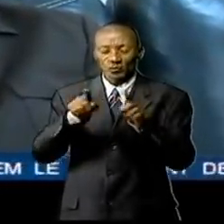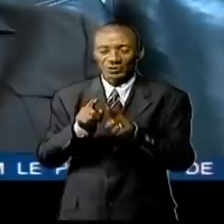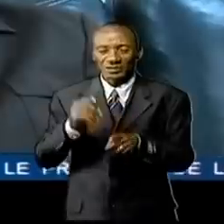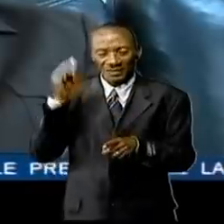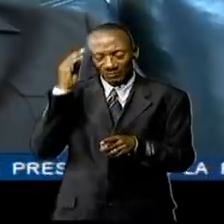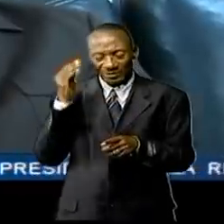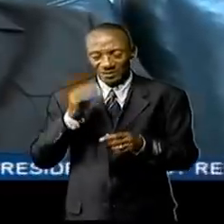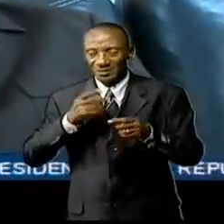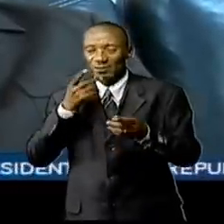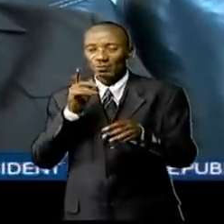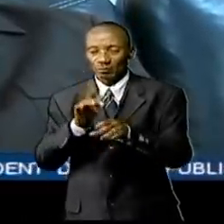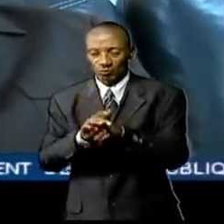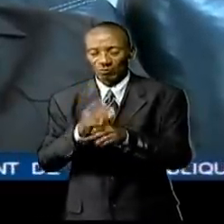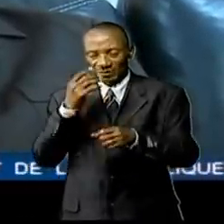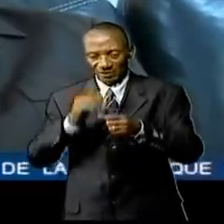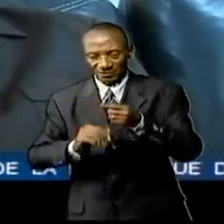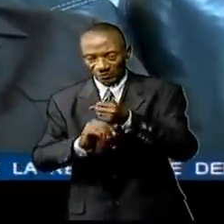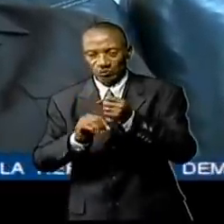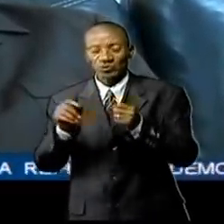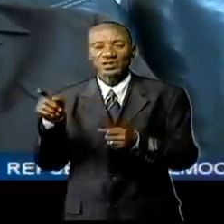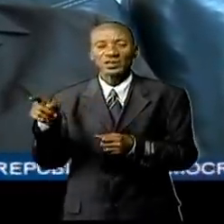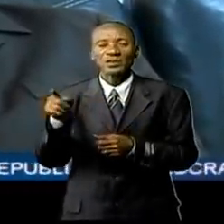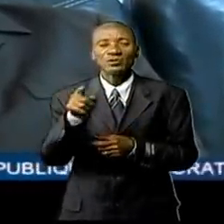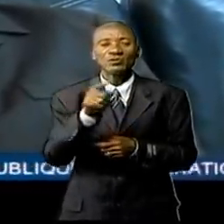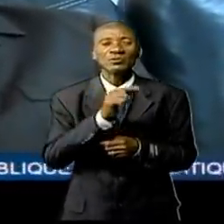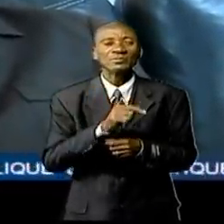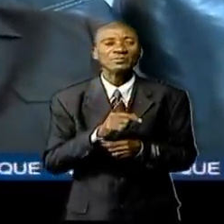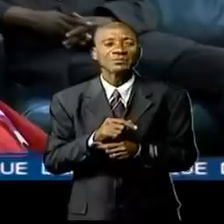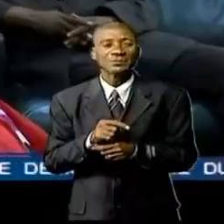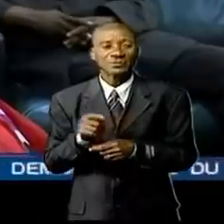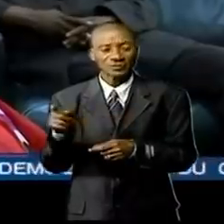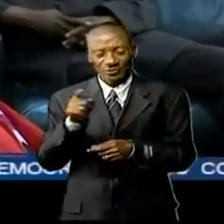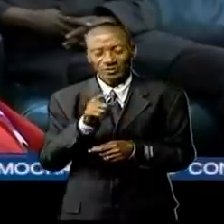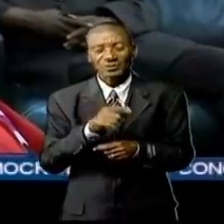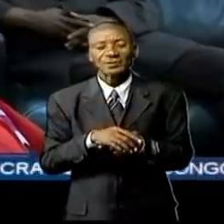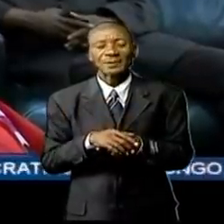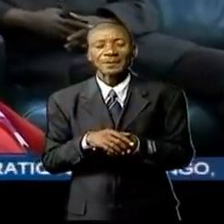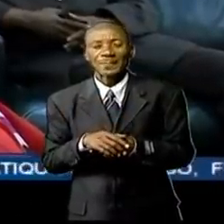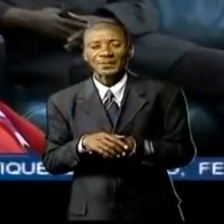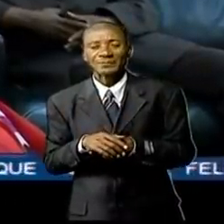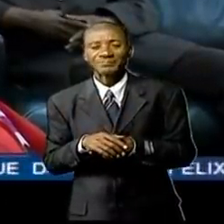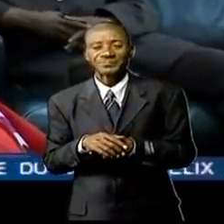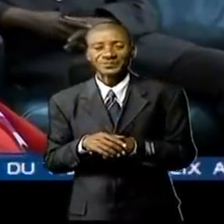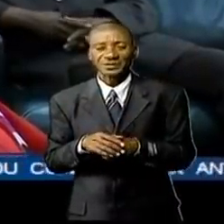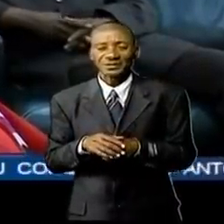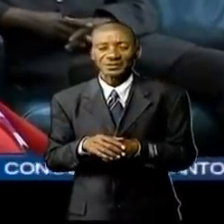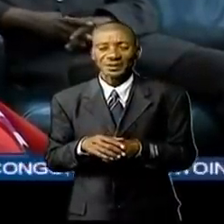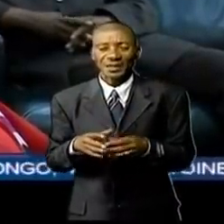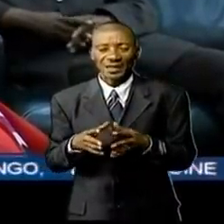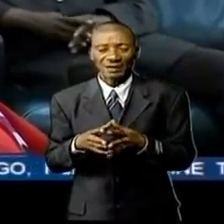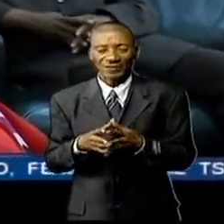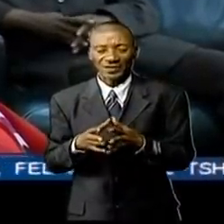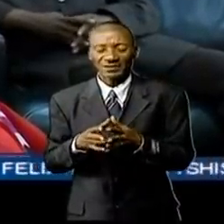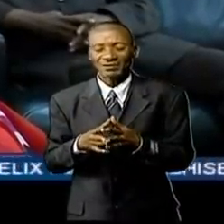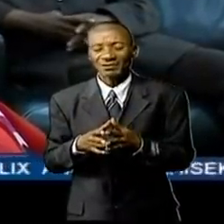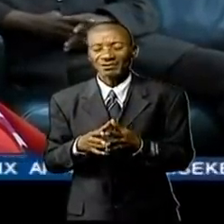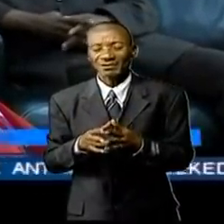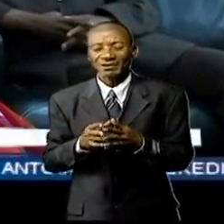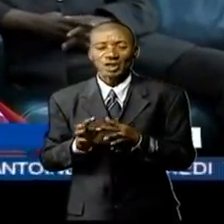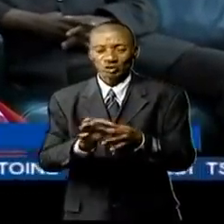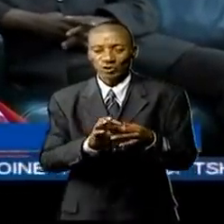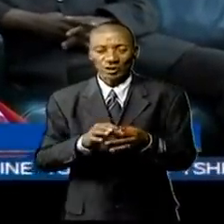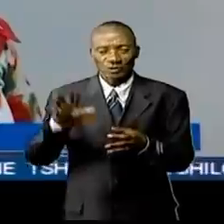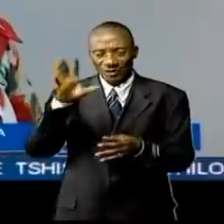de la Côte d'Ivoire. Ceci est un signe visible de la solidarité africaine et les habitants de Goma, particulièrement ceux victimes de